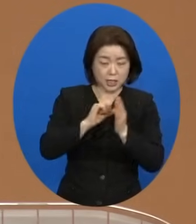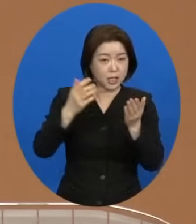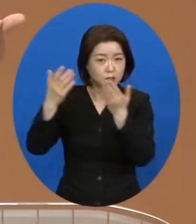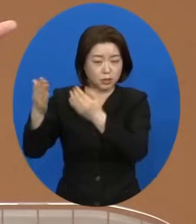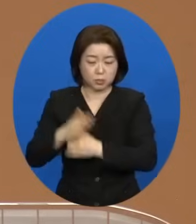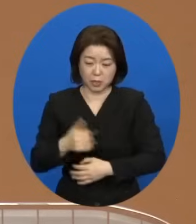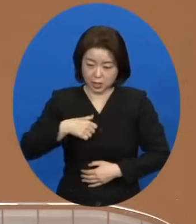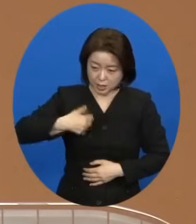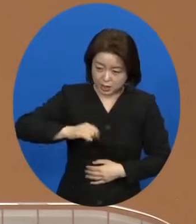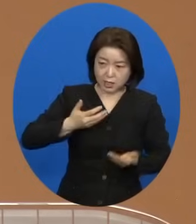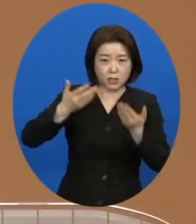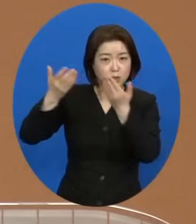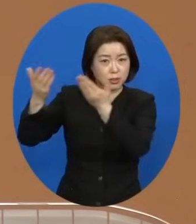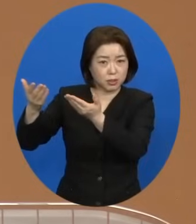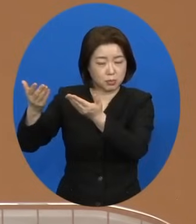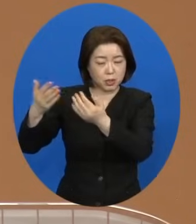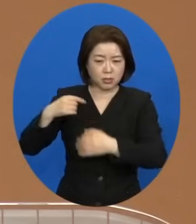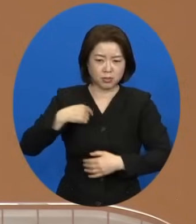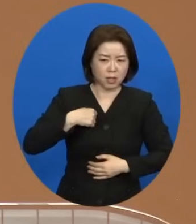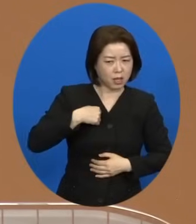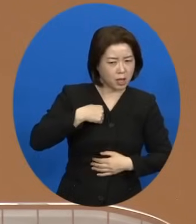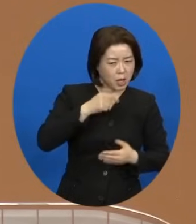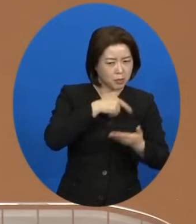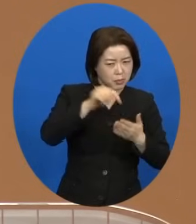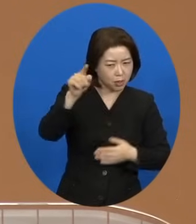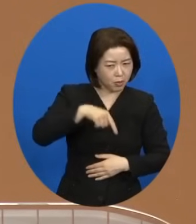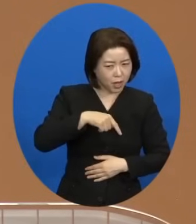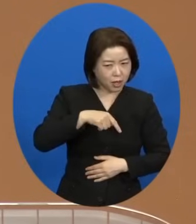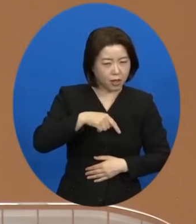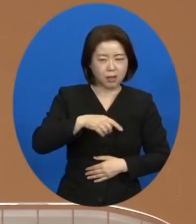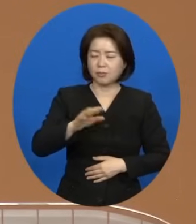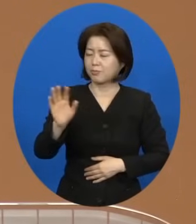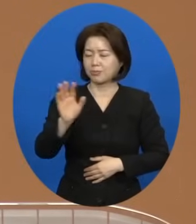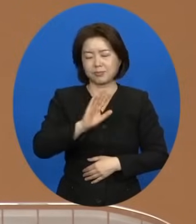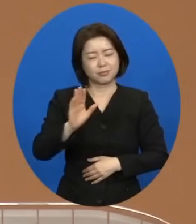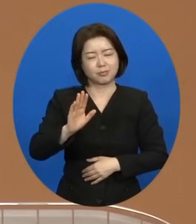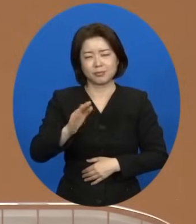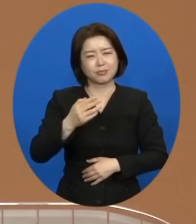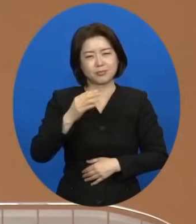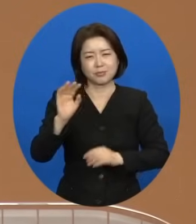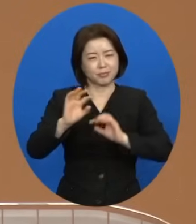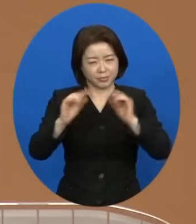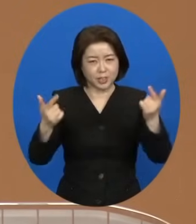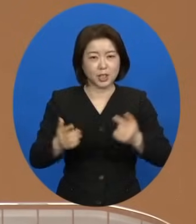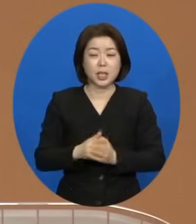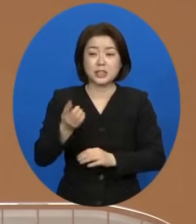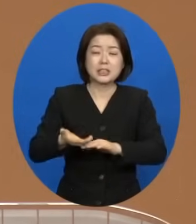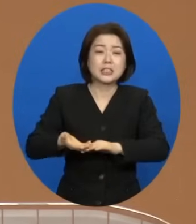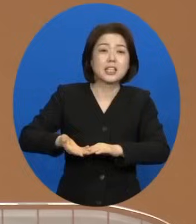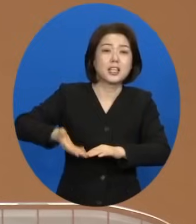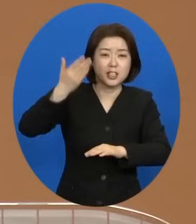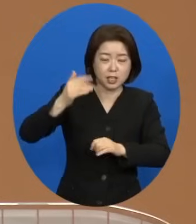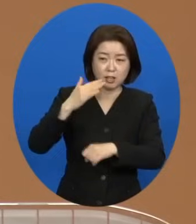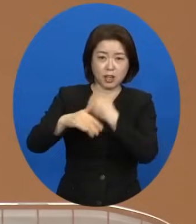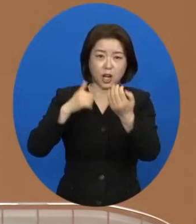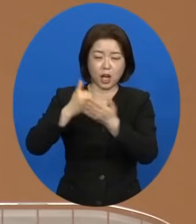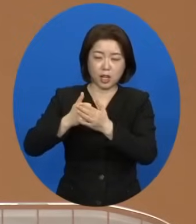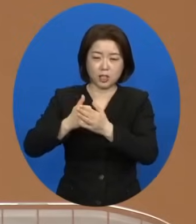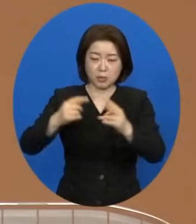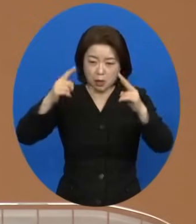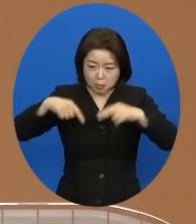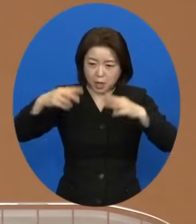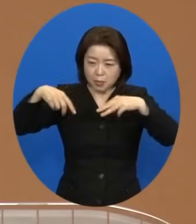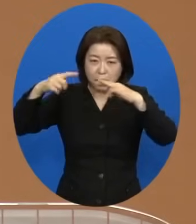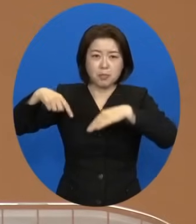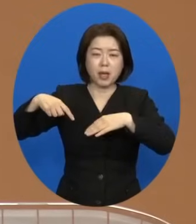내 자녀를 바치면 손해 볼 것 같았어요 아니죠 전혀 그렇지 않습니다 오히려 그 이상을 하나님은 더 배로 그